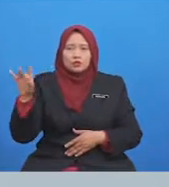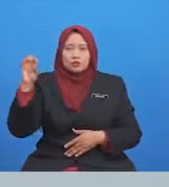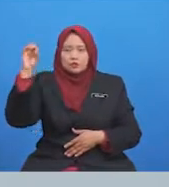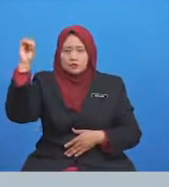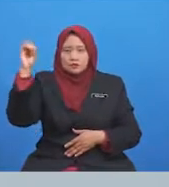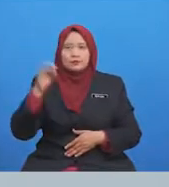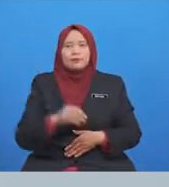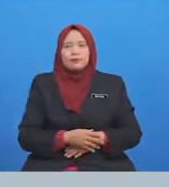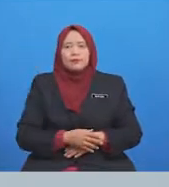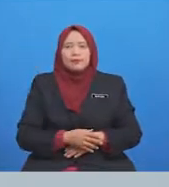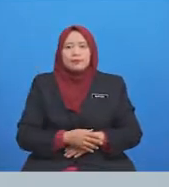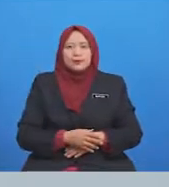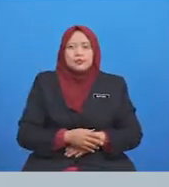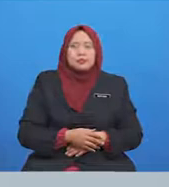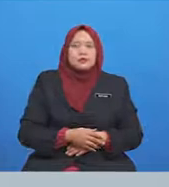78.37 darjah.